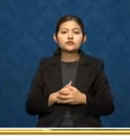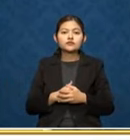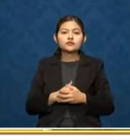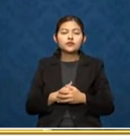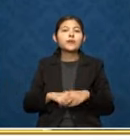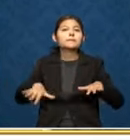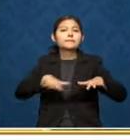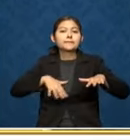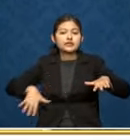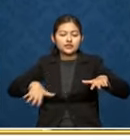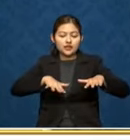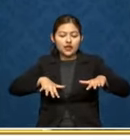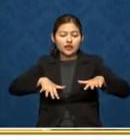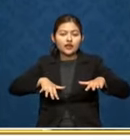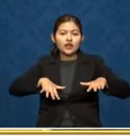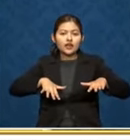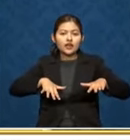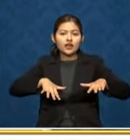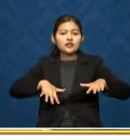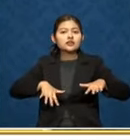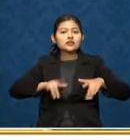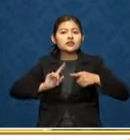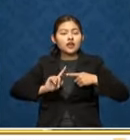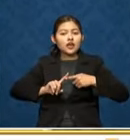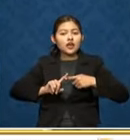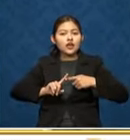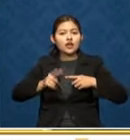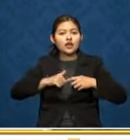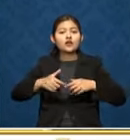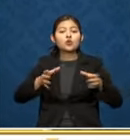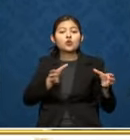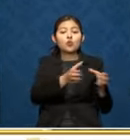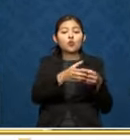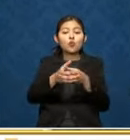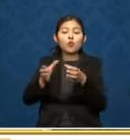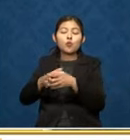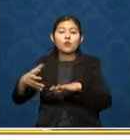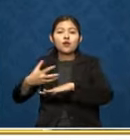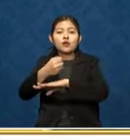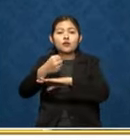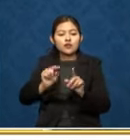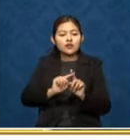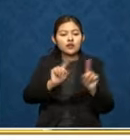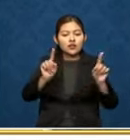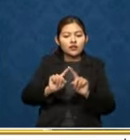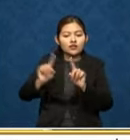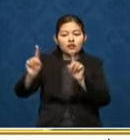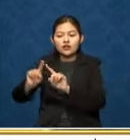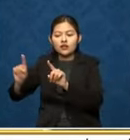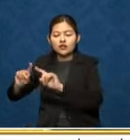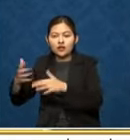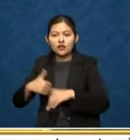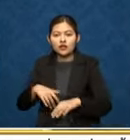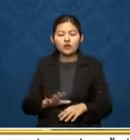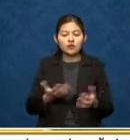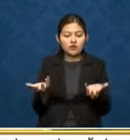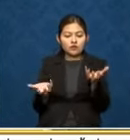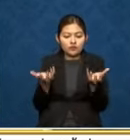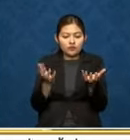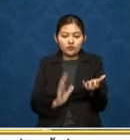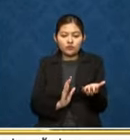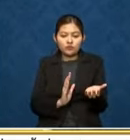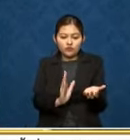พื้นฐานเหล่านี้คือการมีพรรคการเมืองที่หลากหลายการตรวจสอบส่วงถ่วงดุลอันโปร่งใส